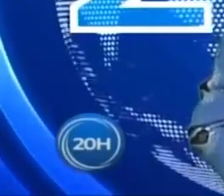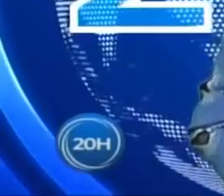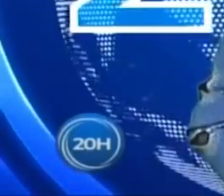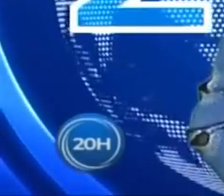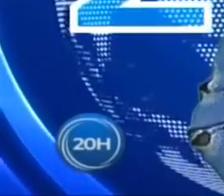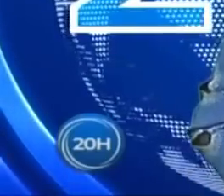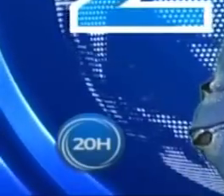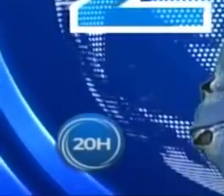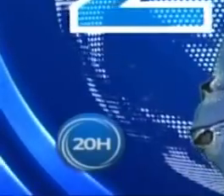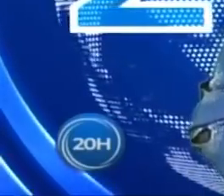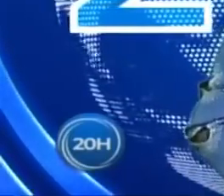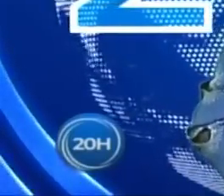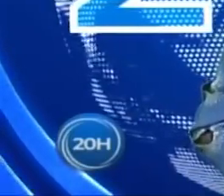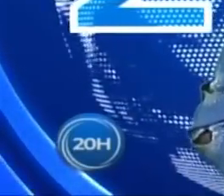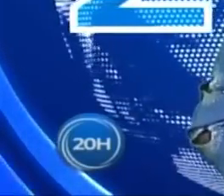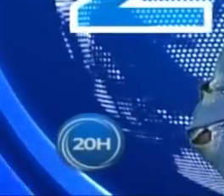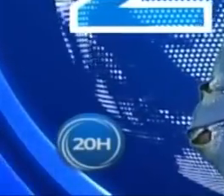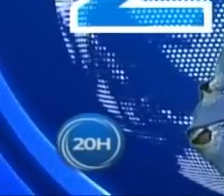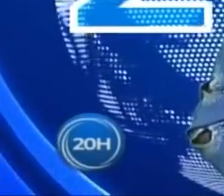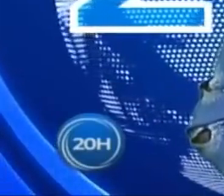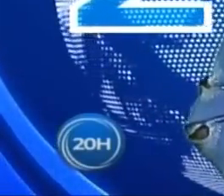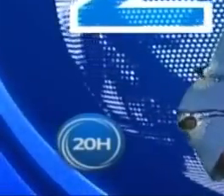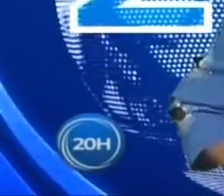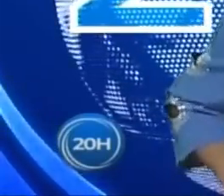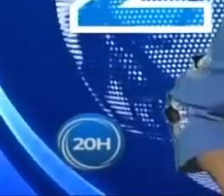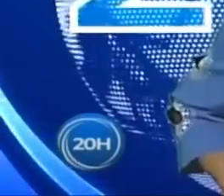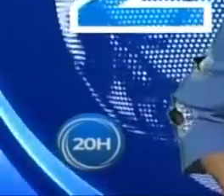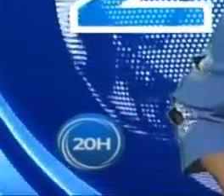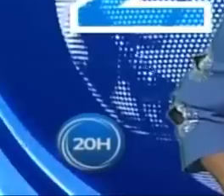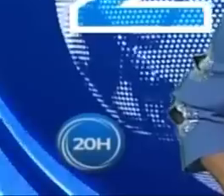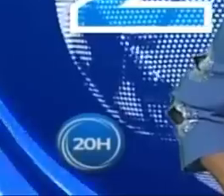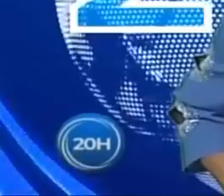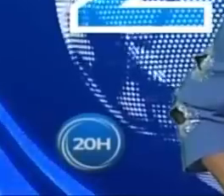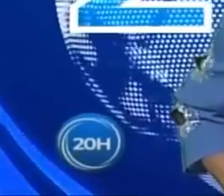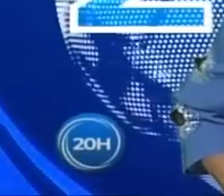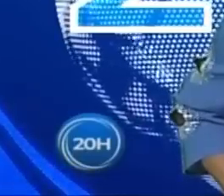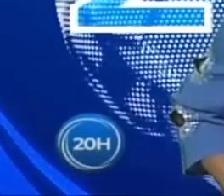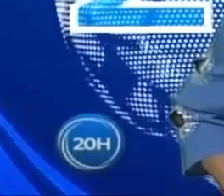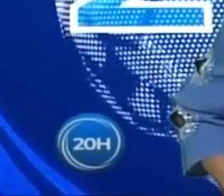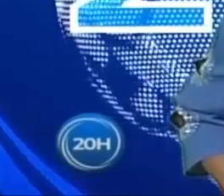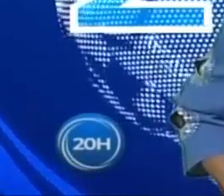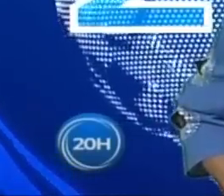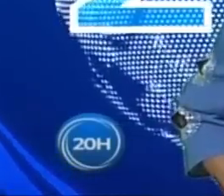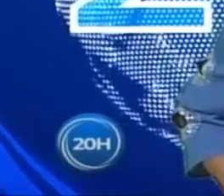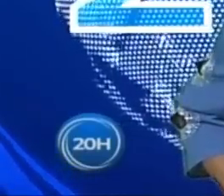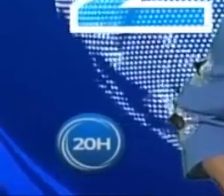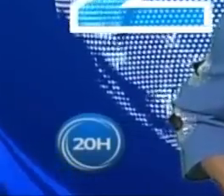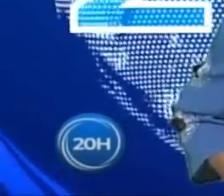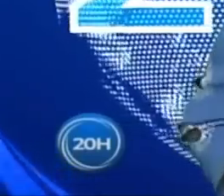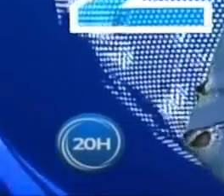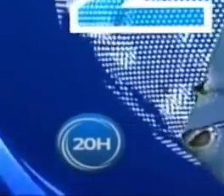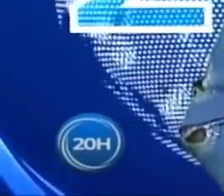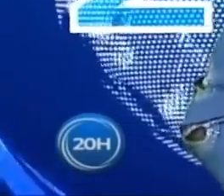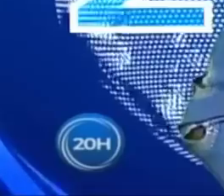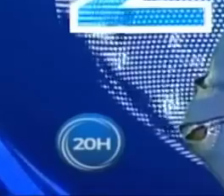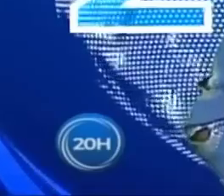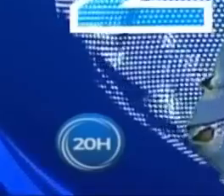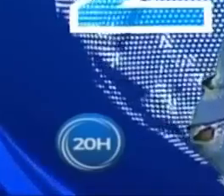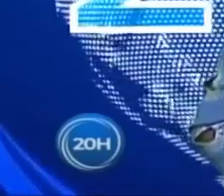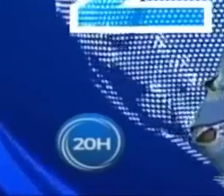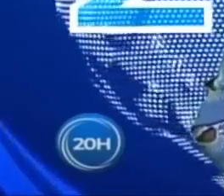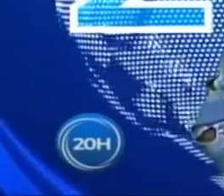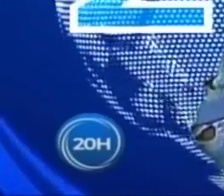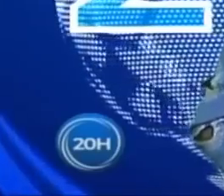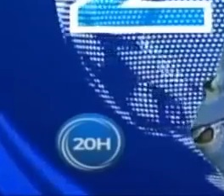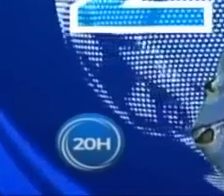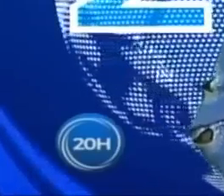protestation contre la guerre dans la partie est du pays. Nicole Boitcha s'est entretenue aussi avec les autorités traditionnelles venues lui